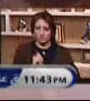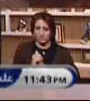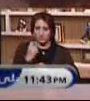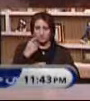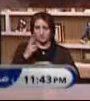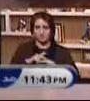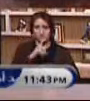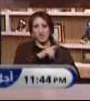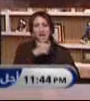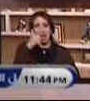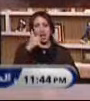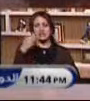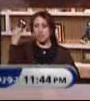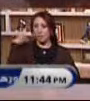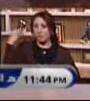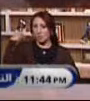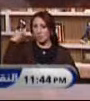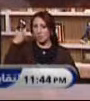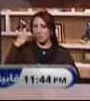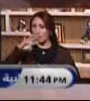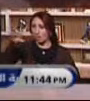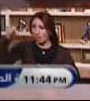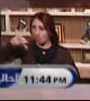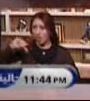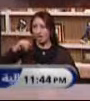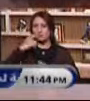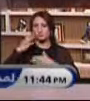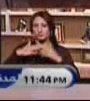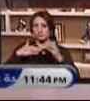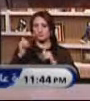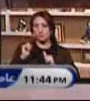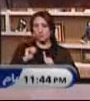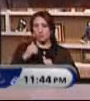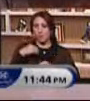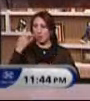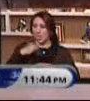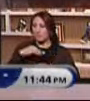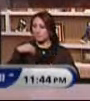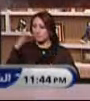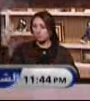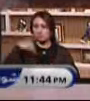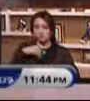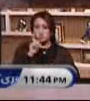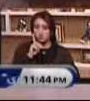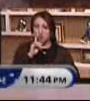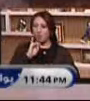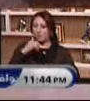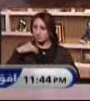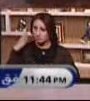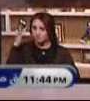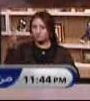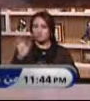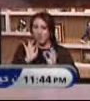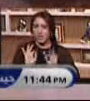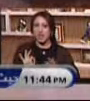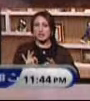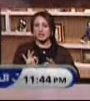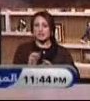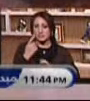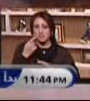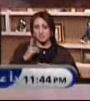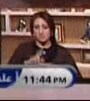انت خليك على الخير. وزي قال علماؤنا اصنع المعروف في اهله وفي غير اهله. احنا دايما للاسف علمونا